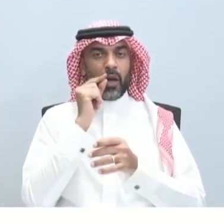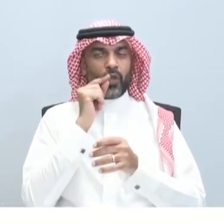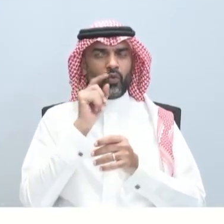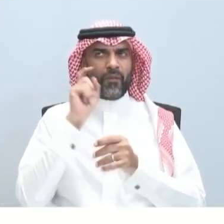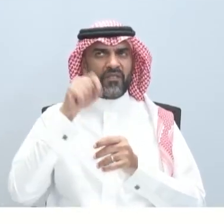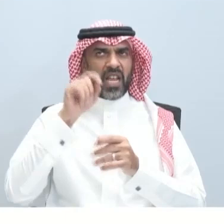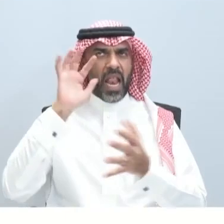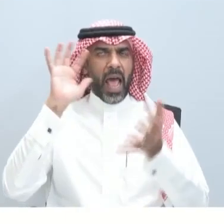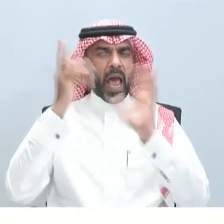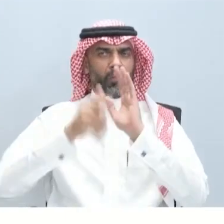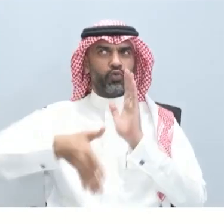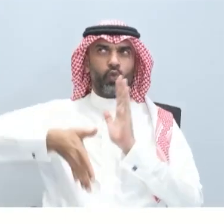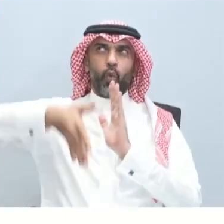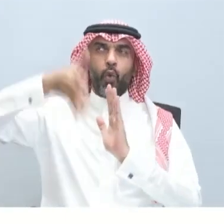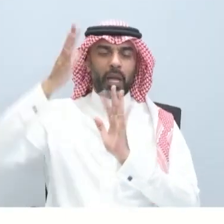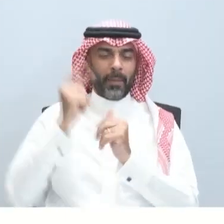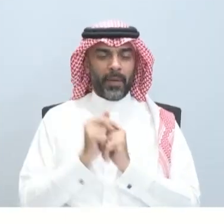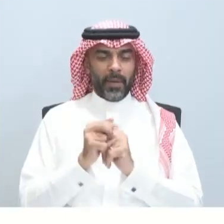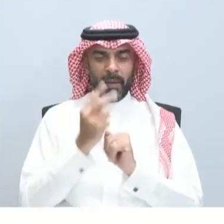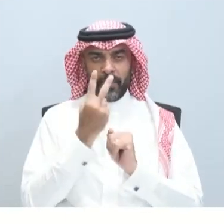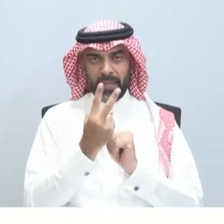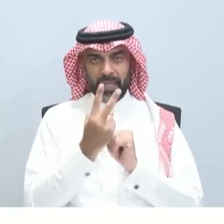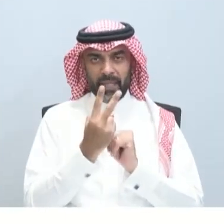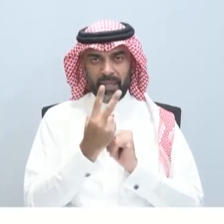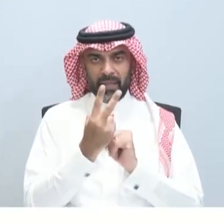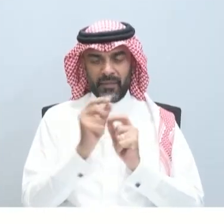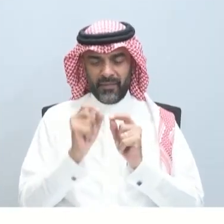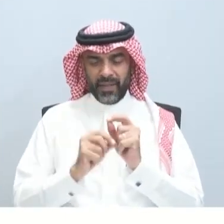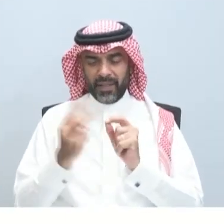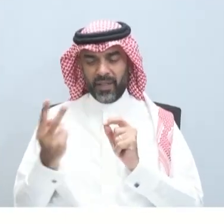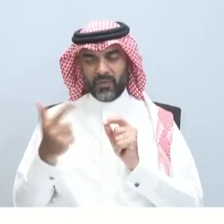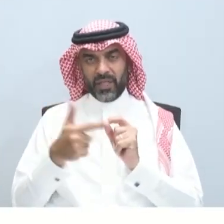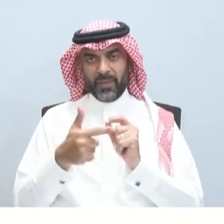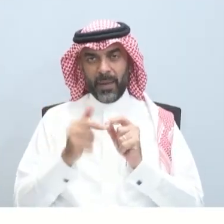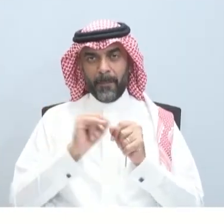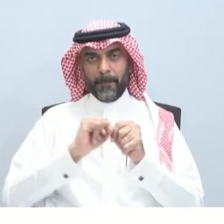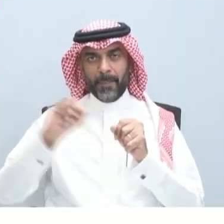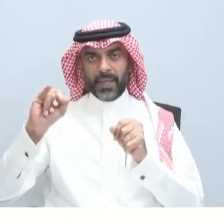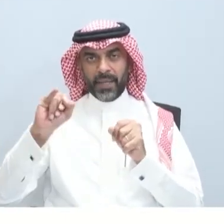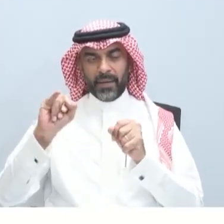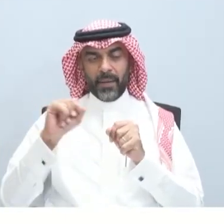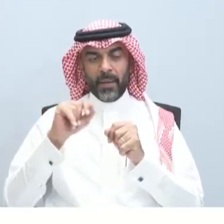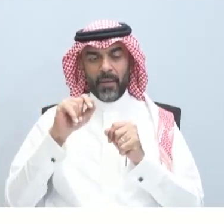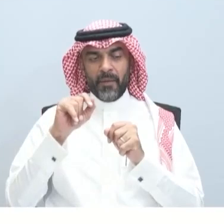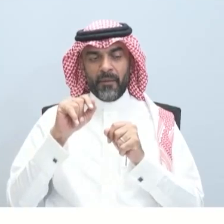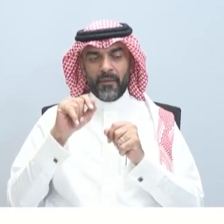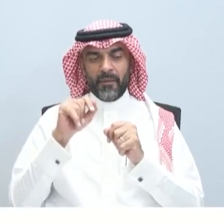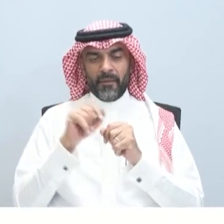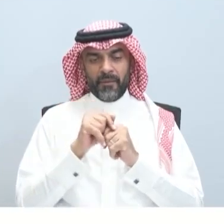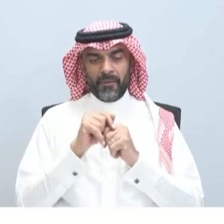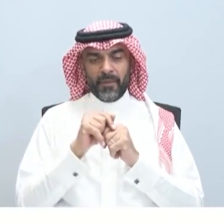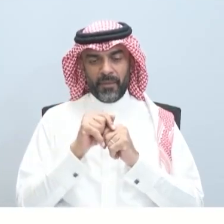العالم مترين واثنان وسبعون جزءا من مئه كم يزيد طول اطول رجل عن